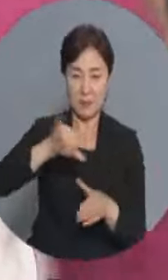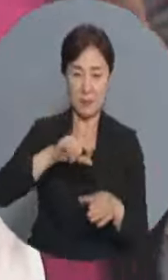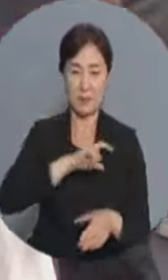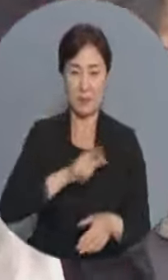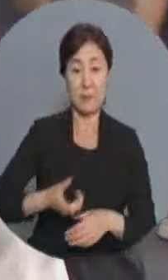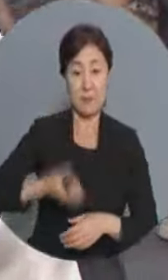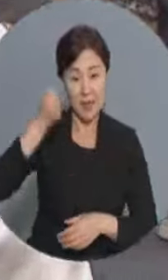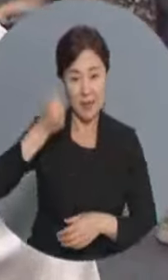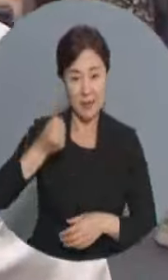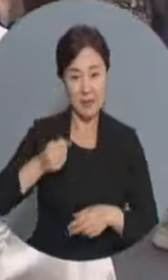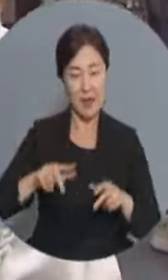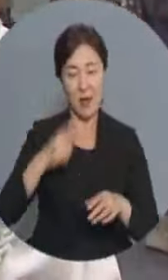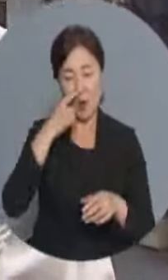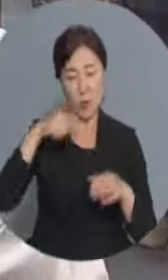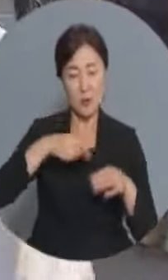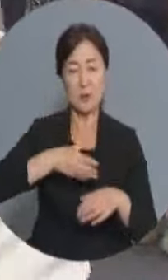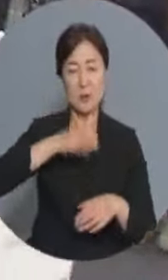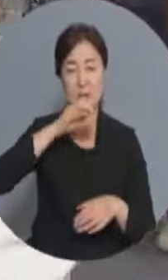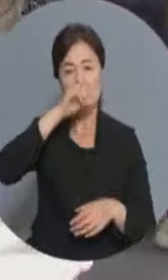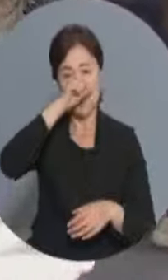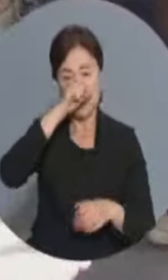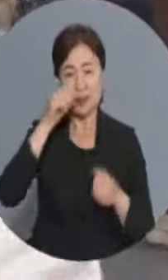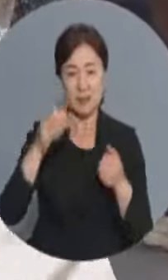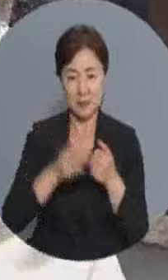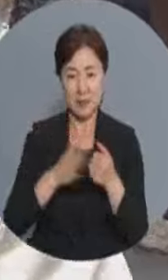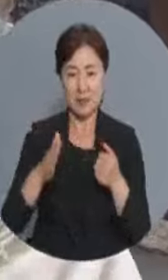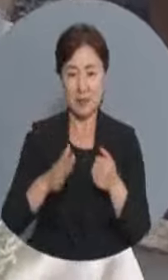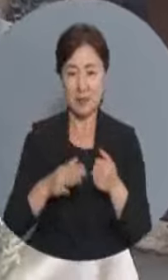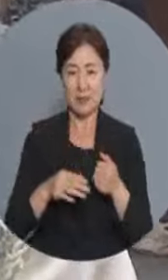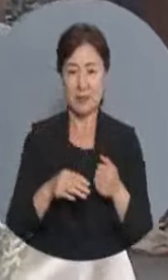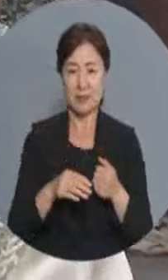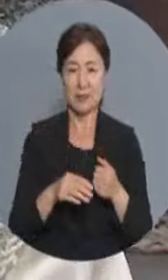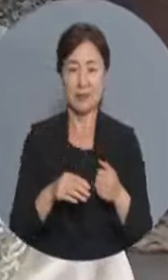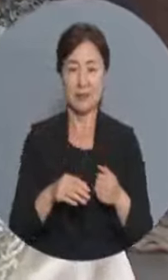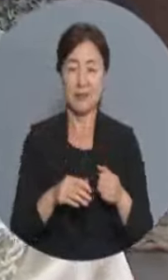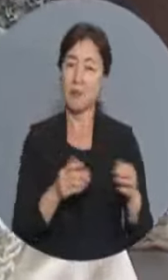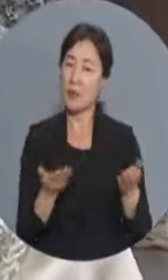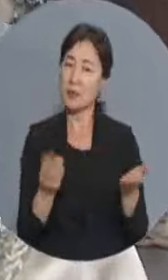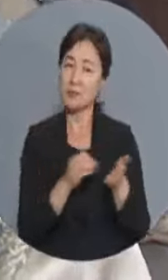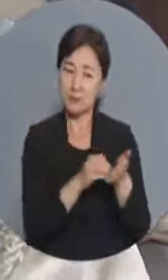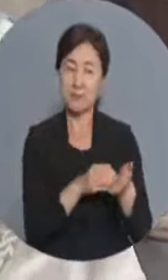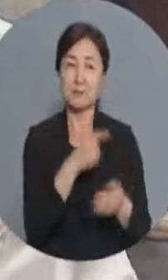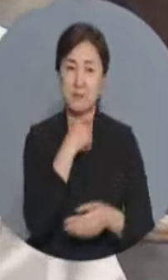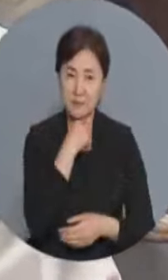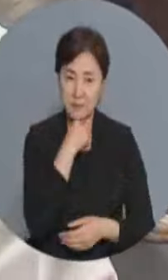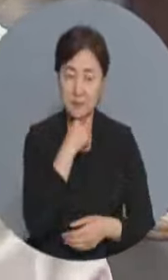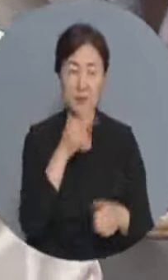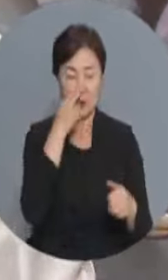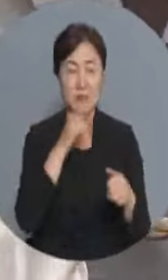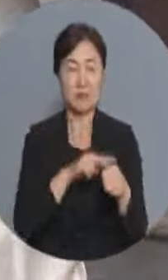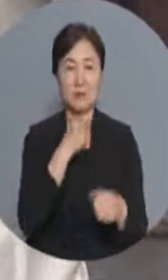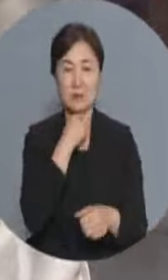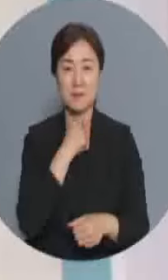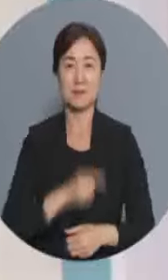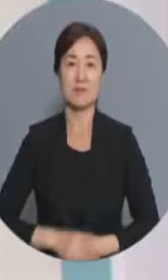됐는데 워낙 커피를 좋아하니까 여기 앞에 여기 직종에 한번 도전해